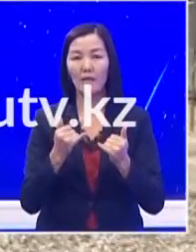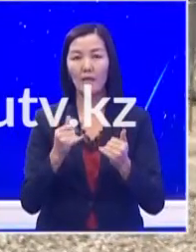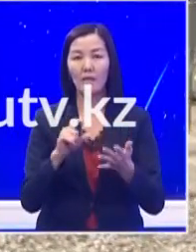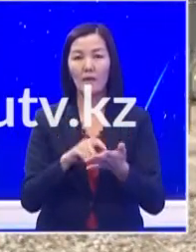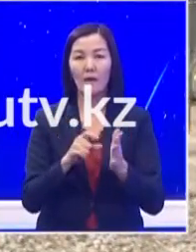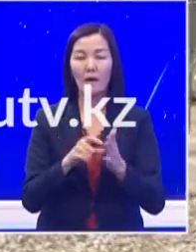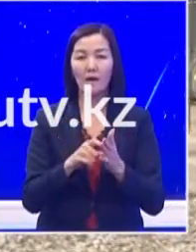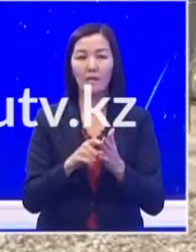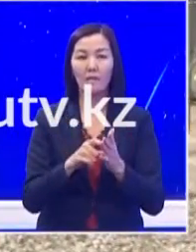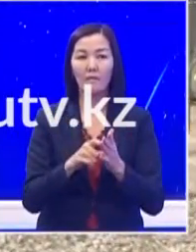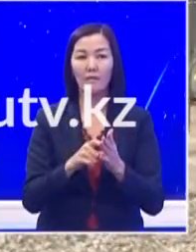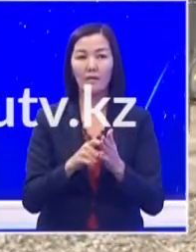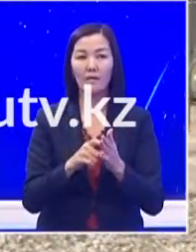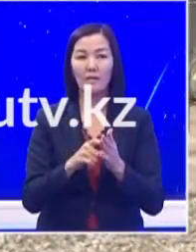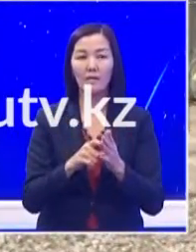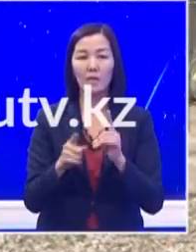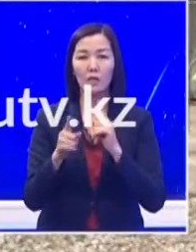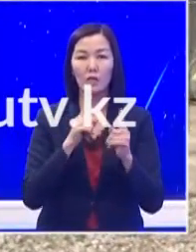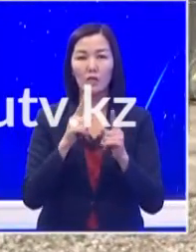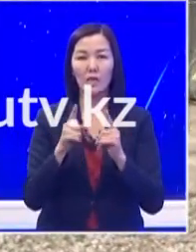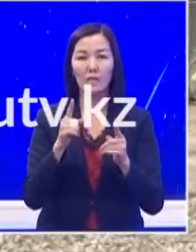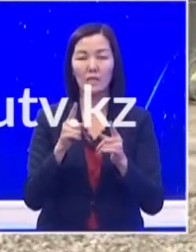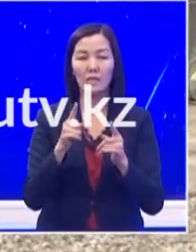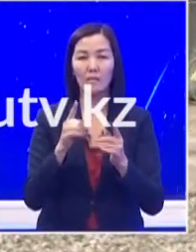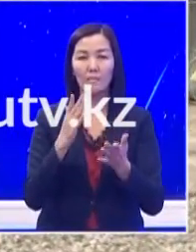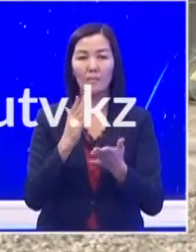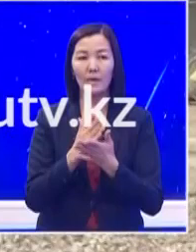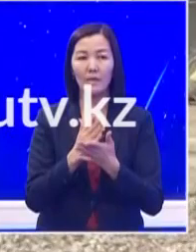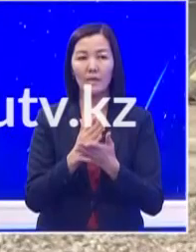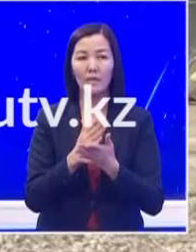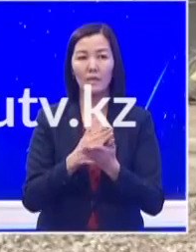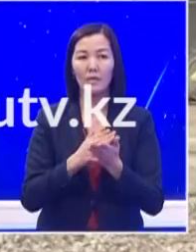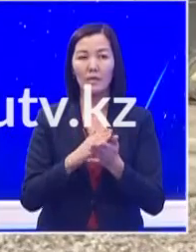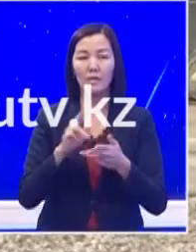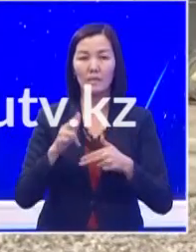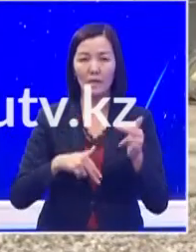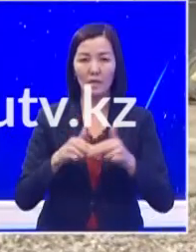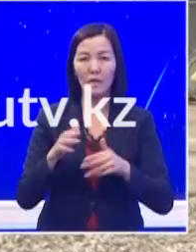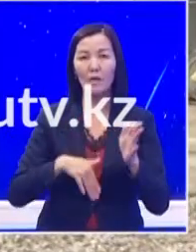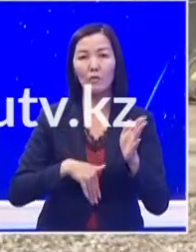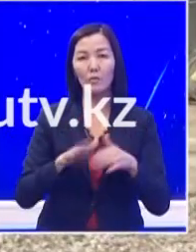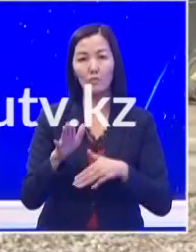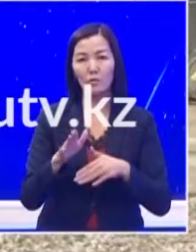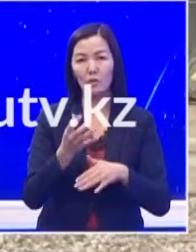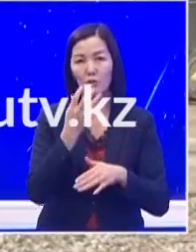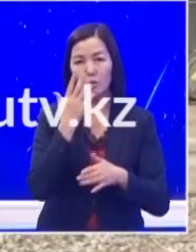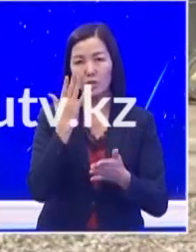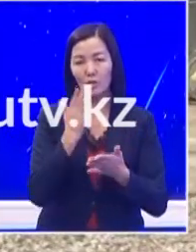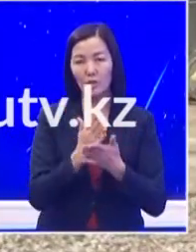бар, мәжіліс зал дейміз. Жақсы салынған, негізі жылы қолданысқа беріліп